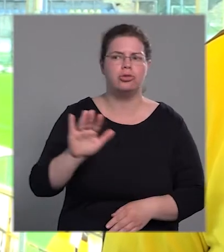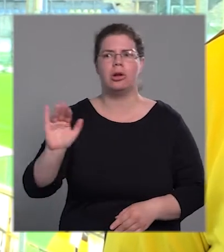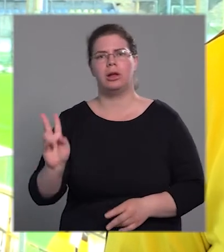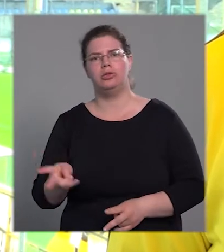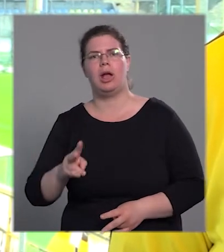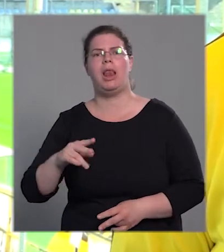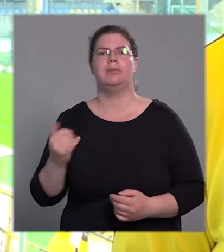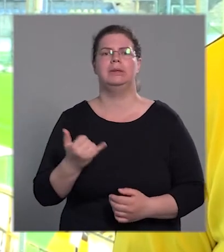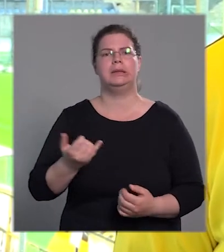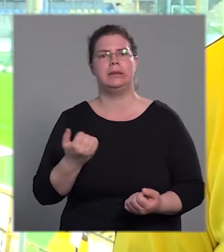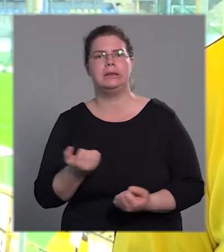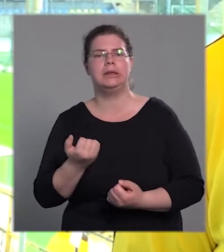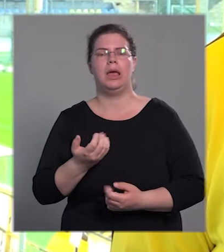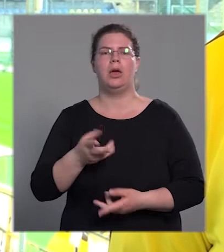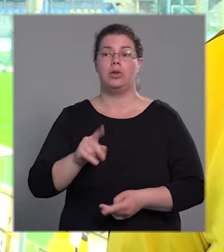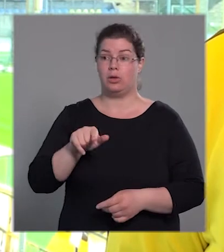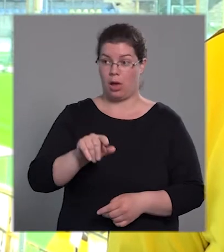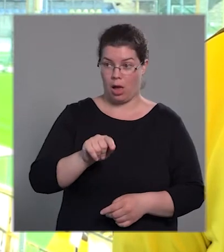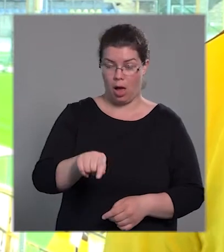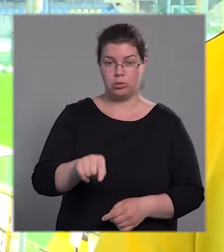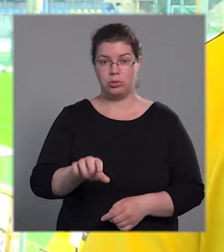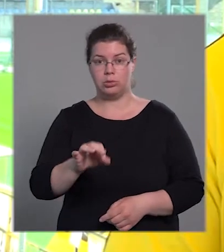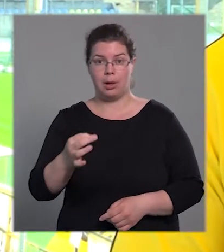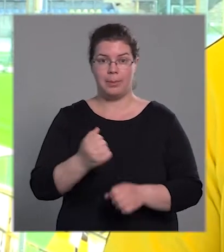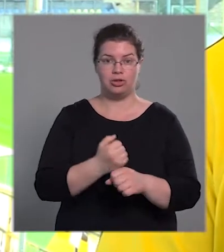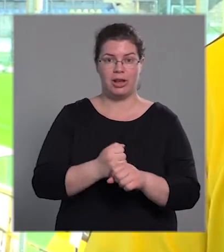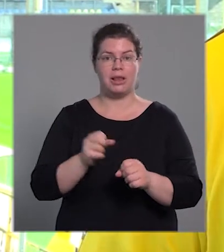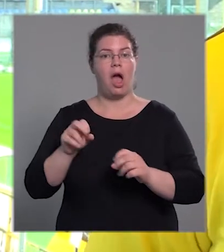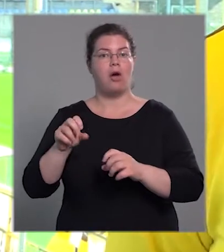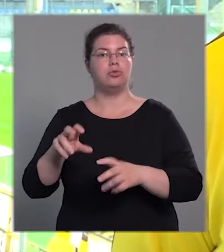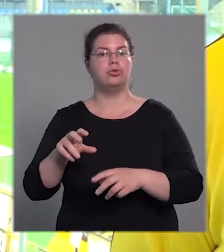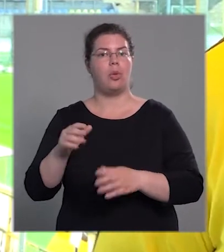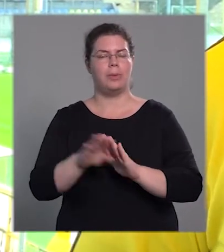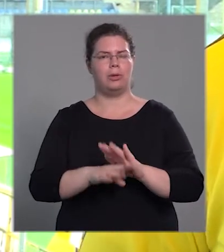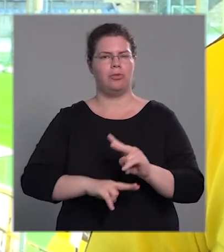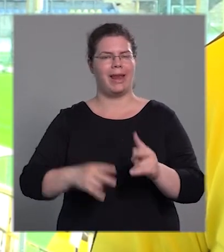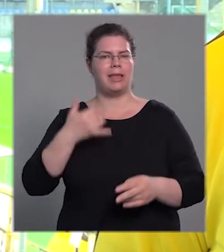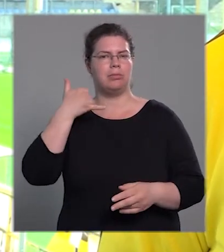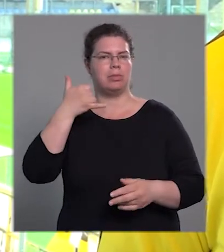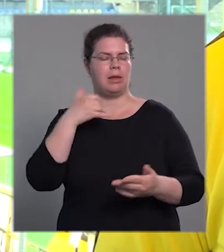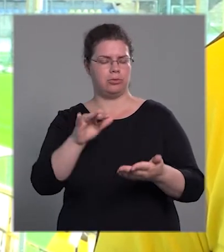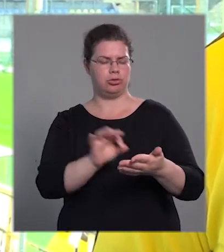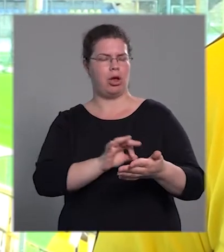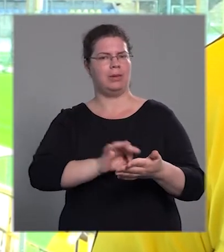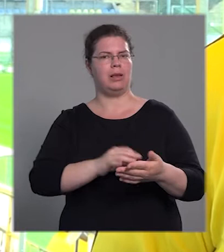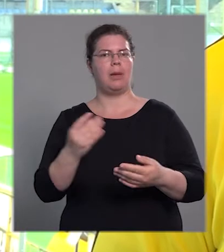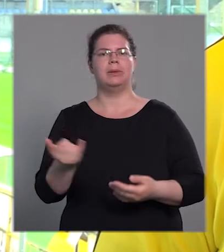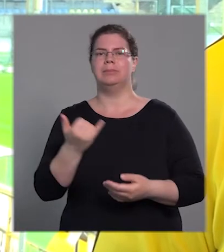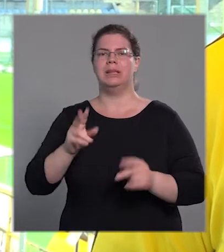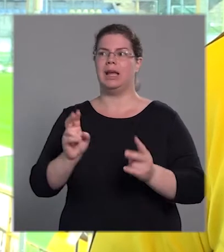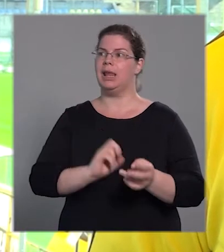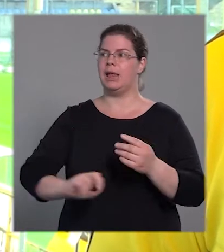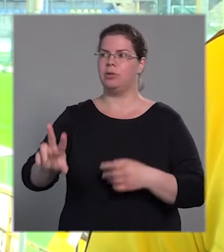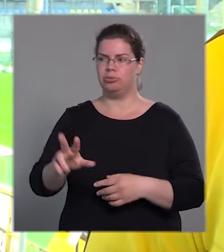hogy az adott nap megcsinálták-e a futóprogramot. Van egy ilyen applikáció a telefonon, amin mindig el kellett küldeni az erőléti edzőnek, és